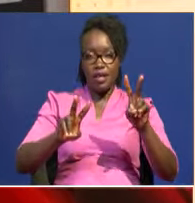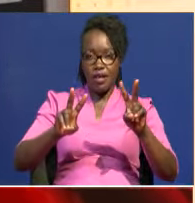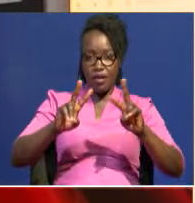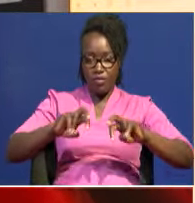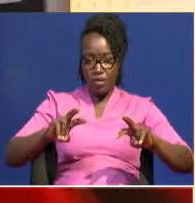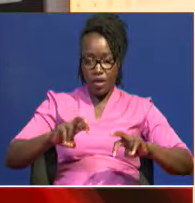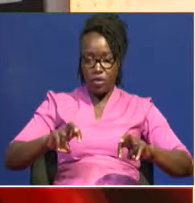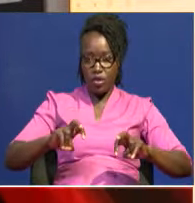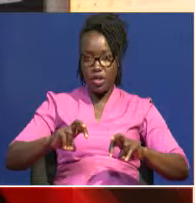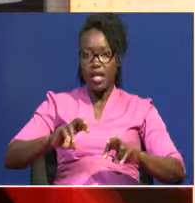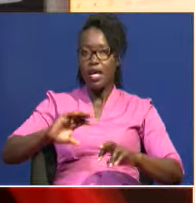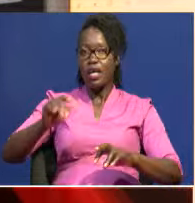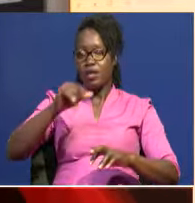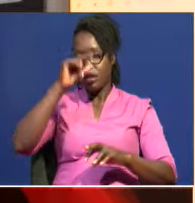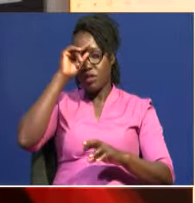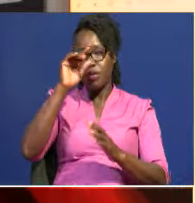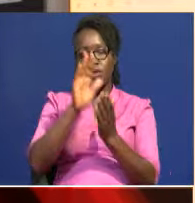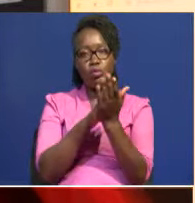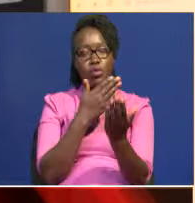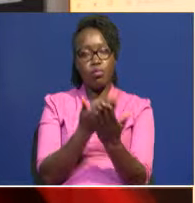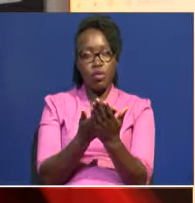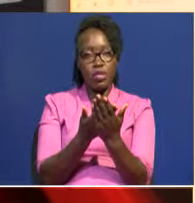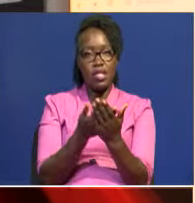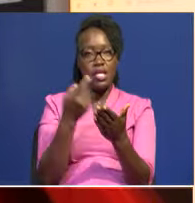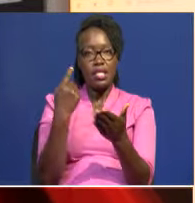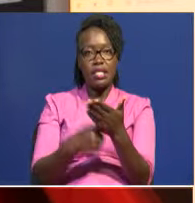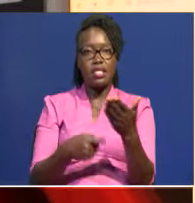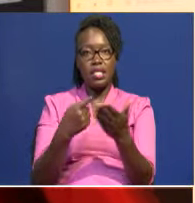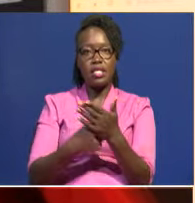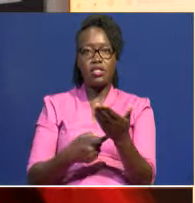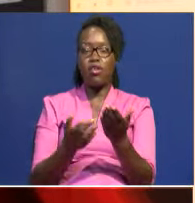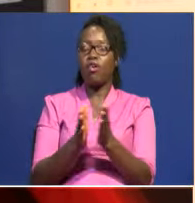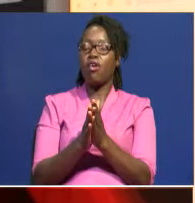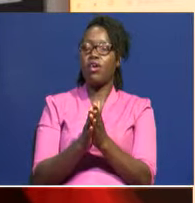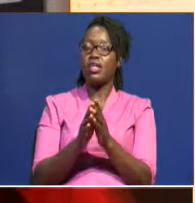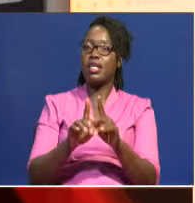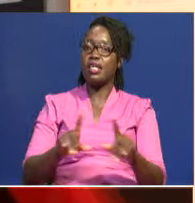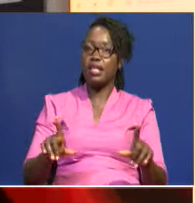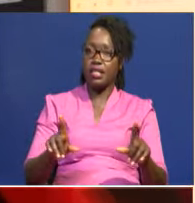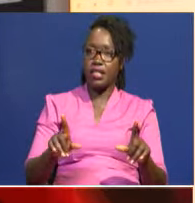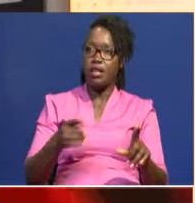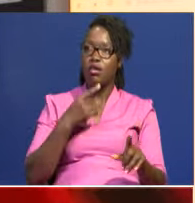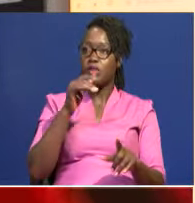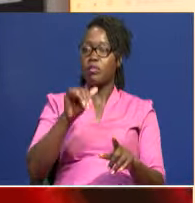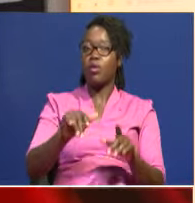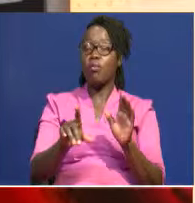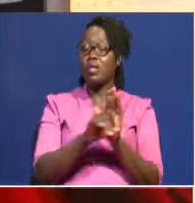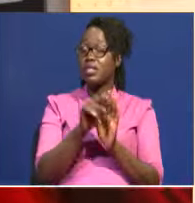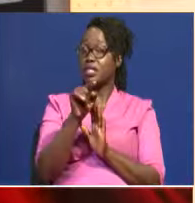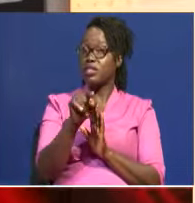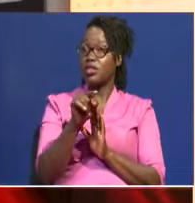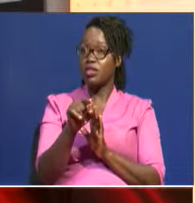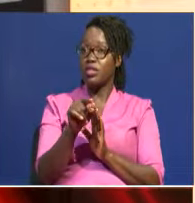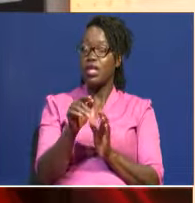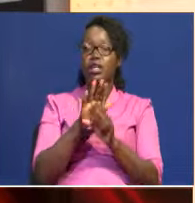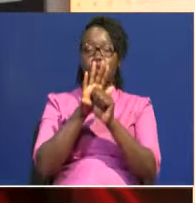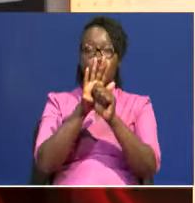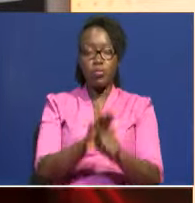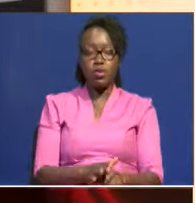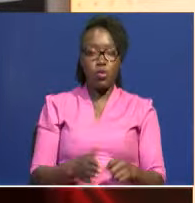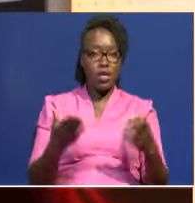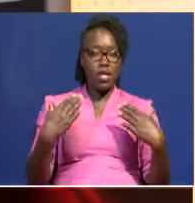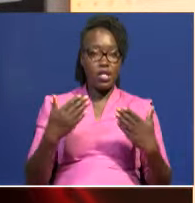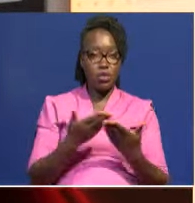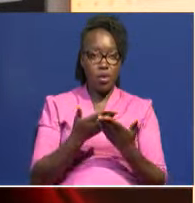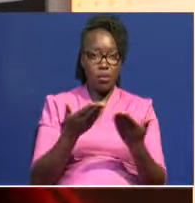ya serikali ya kaunti kupendekeza ushuru kwa ardhi isiyo ya kukodishwa. Wazee hao wamedai kwamba sheria hiyo itawakandamiza wakazi wa kaunti